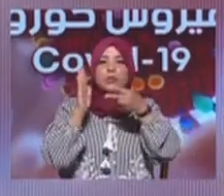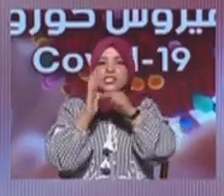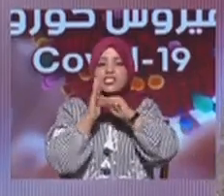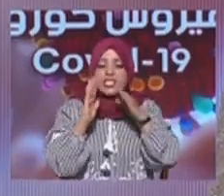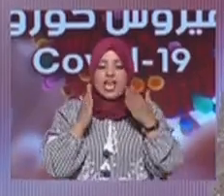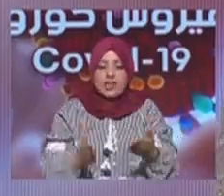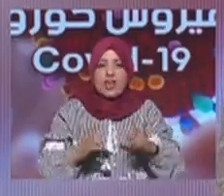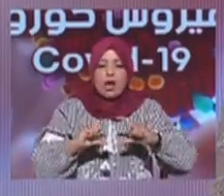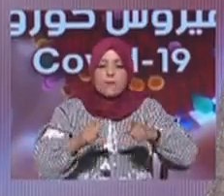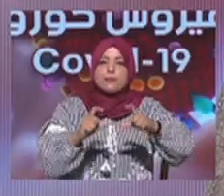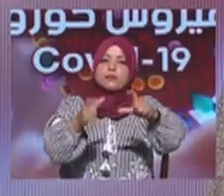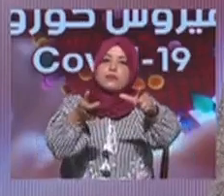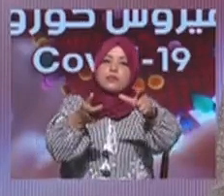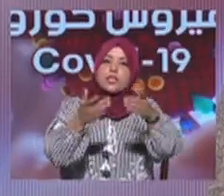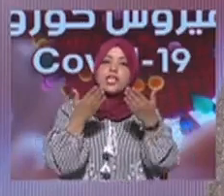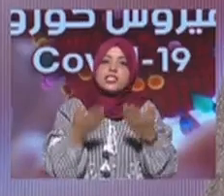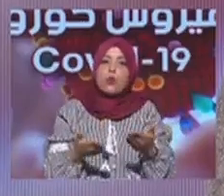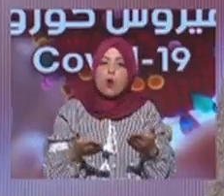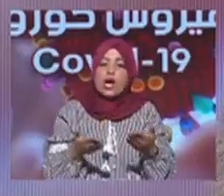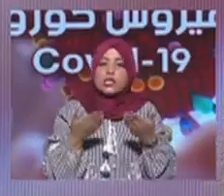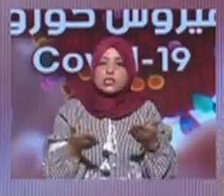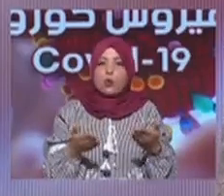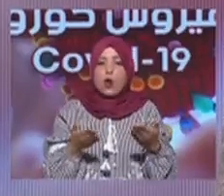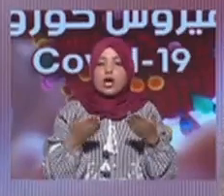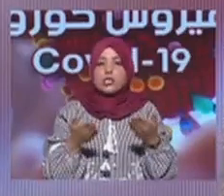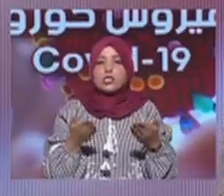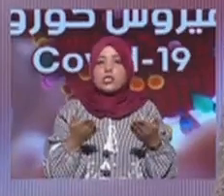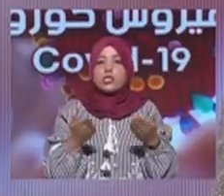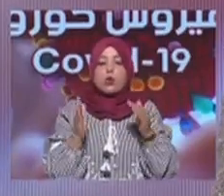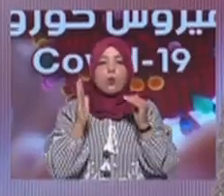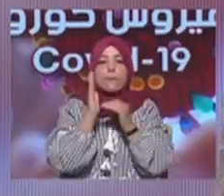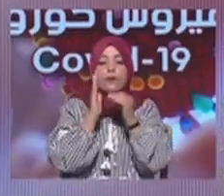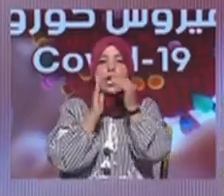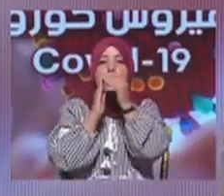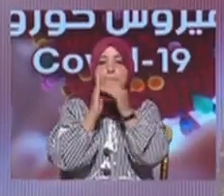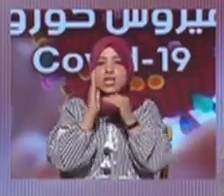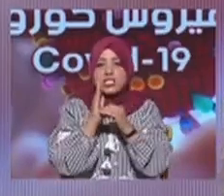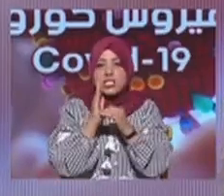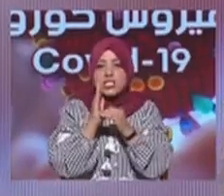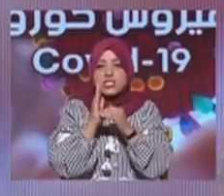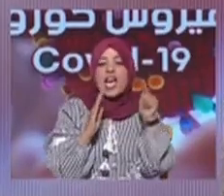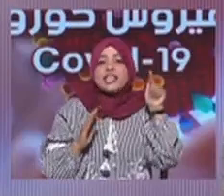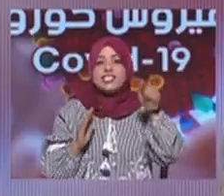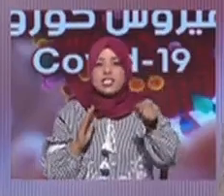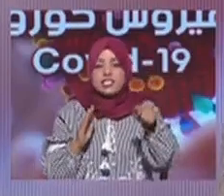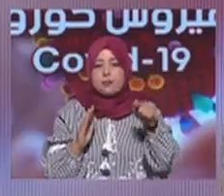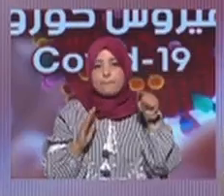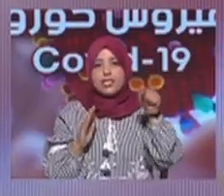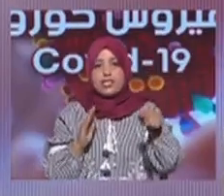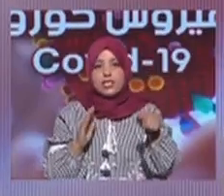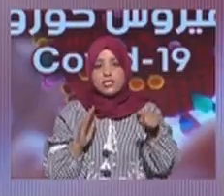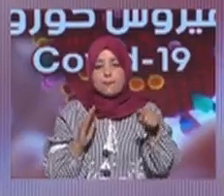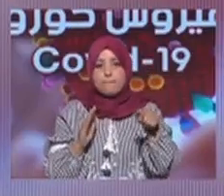العدوى هذه. هذاك علاش حبينا معناتها سيت اون ريكومونداسيون واللي هي سيت اون اوبليغاسيون اكثر من ريكومونداسيون. Il faut